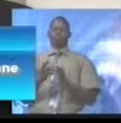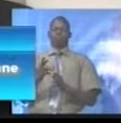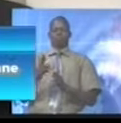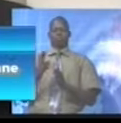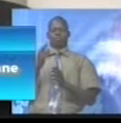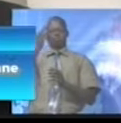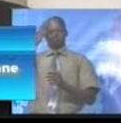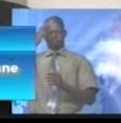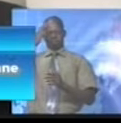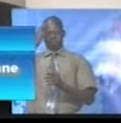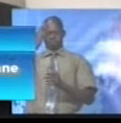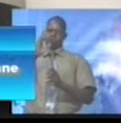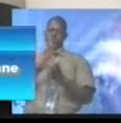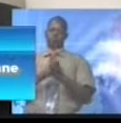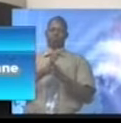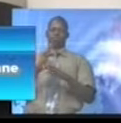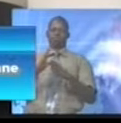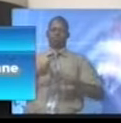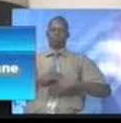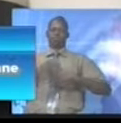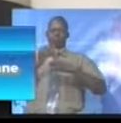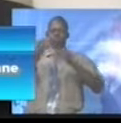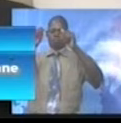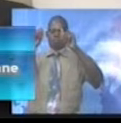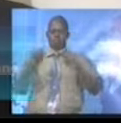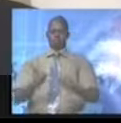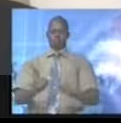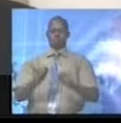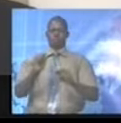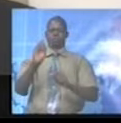reconnaissance politique, une confiance dans la capacité